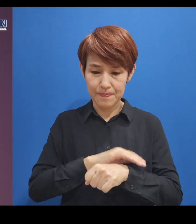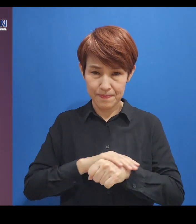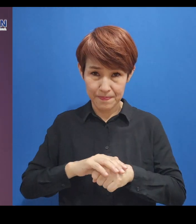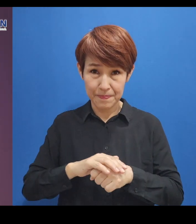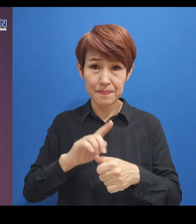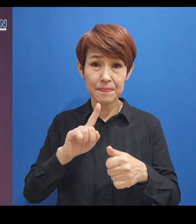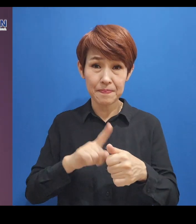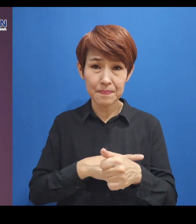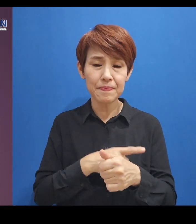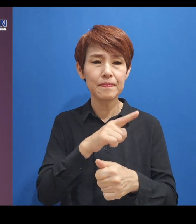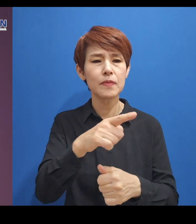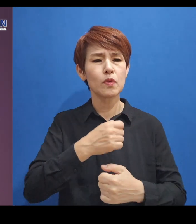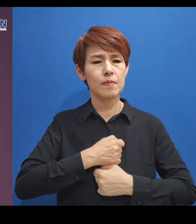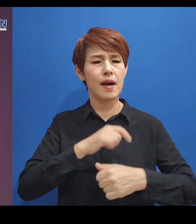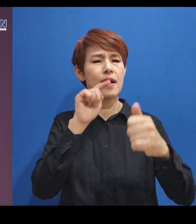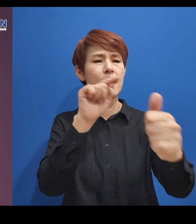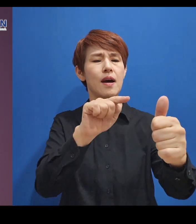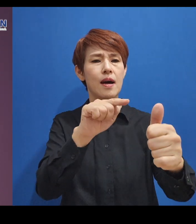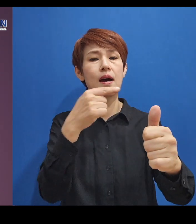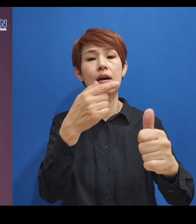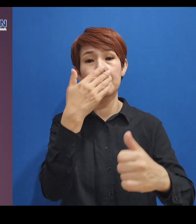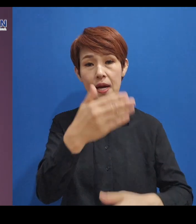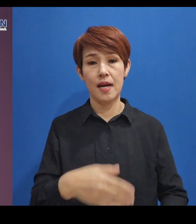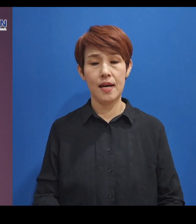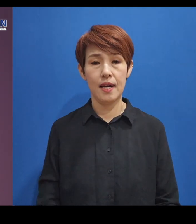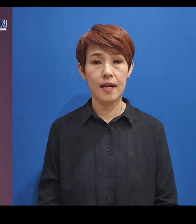남들에게도 조심하라고 가르칠 수 있었어요.